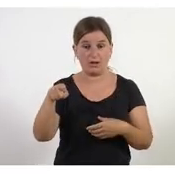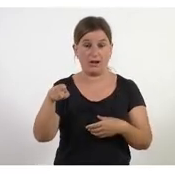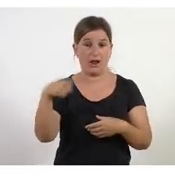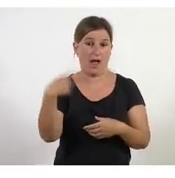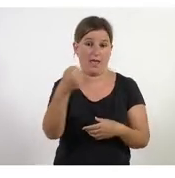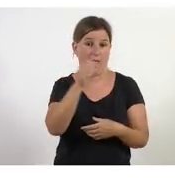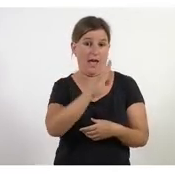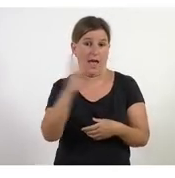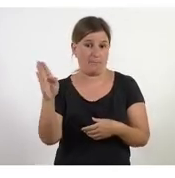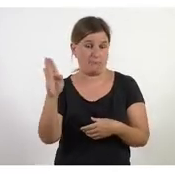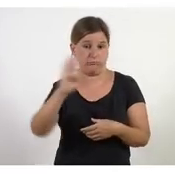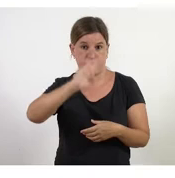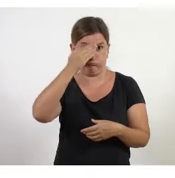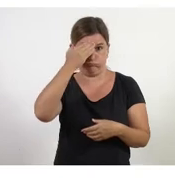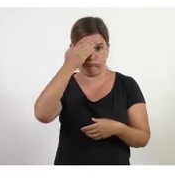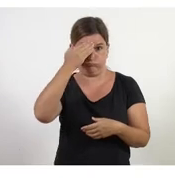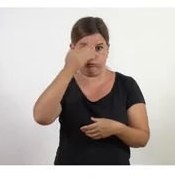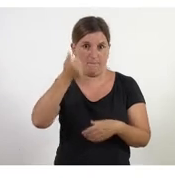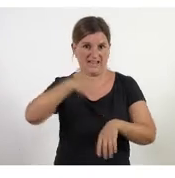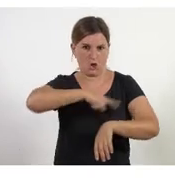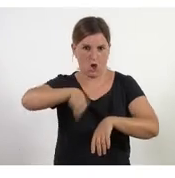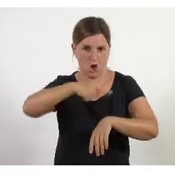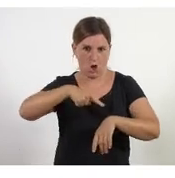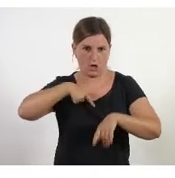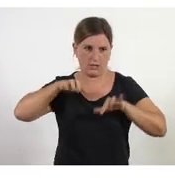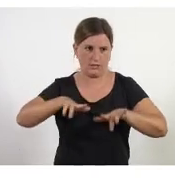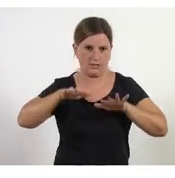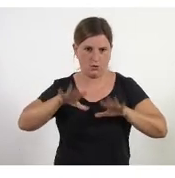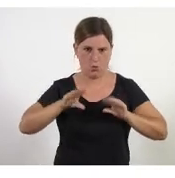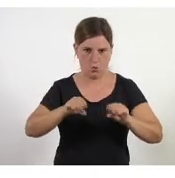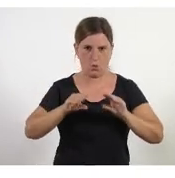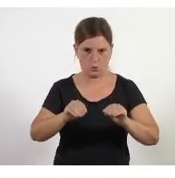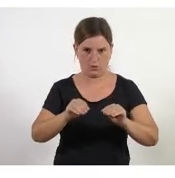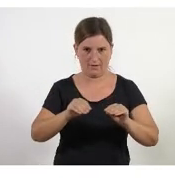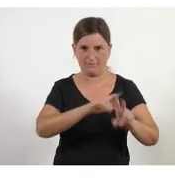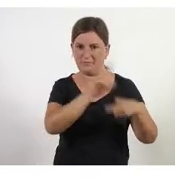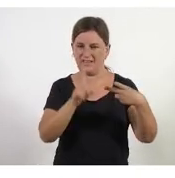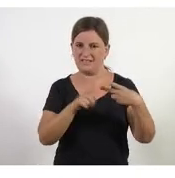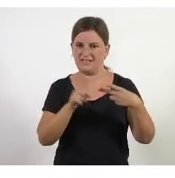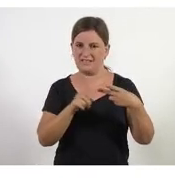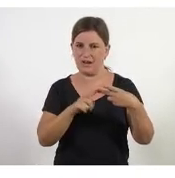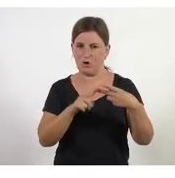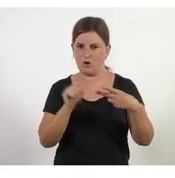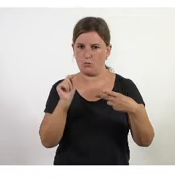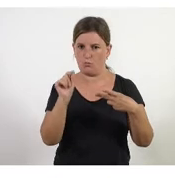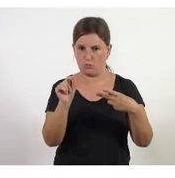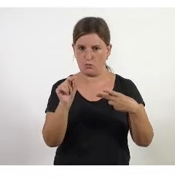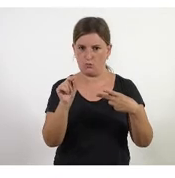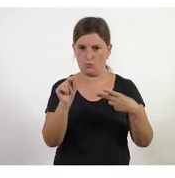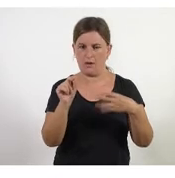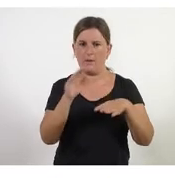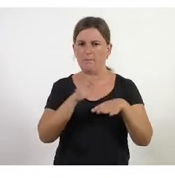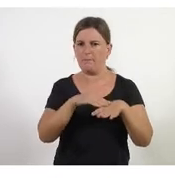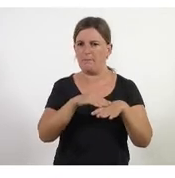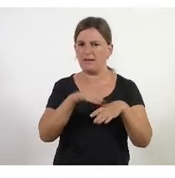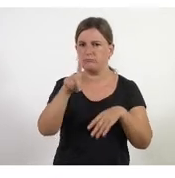com sabeu, que més temps ens consumeixen. El segon punt a destacar per decidir-nos